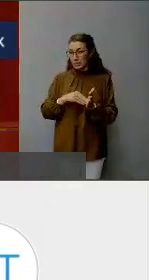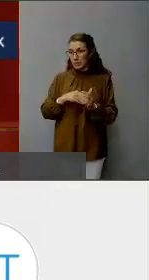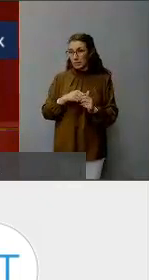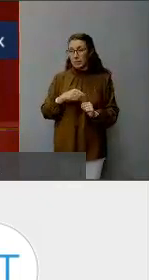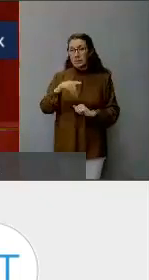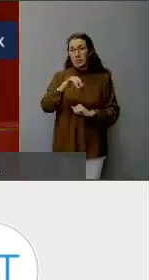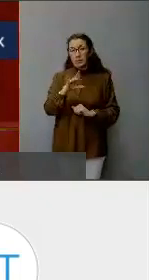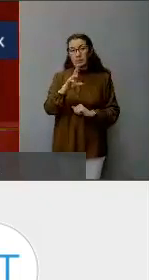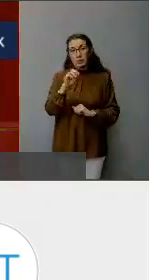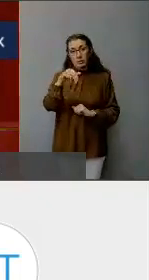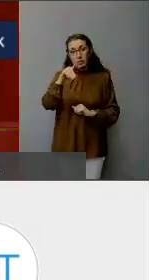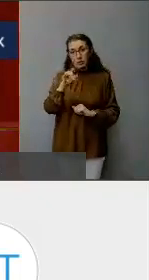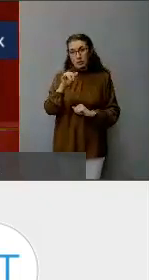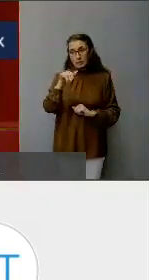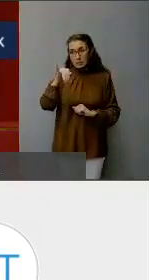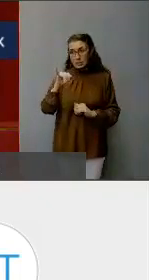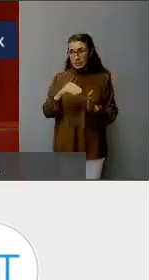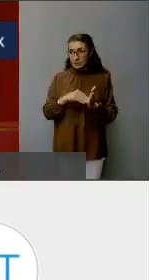i rondini